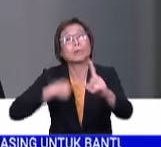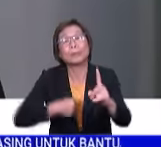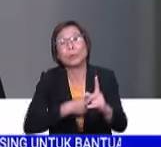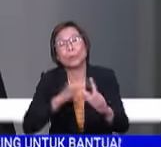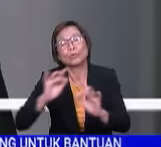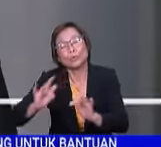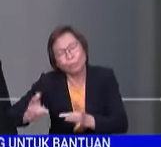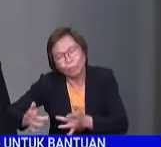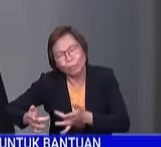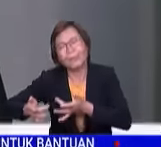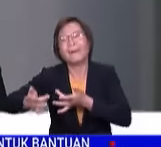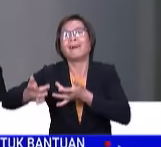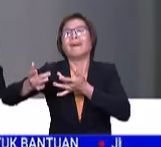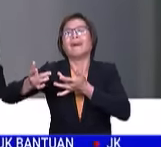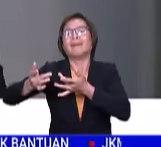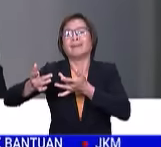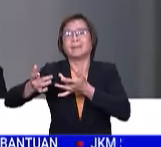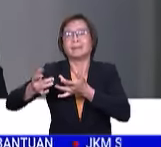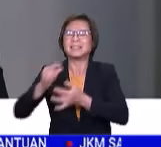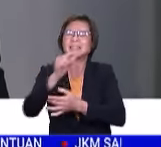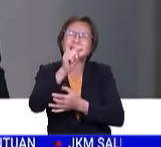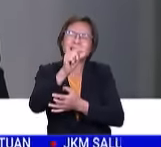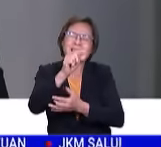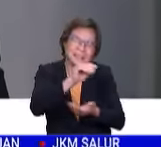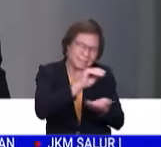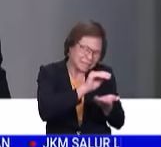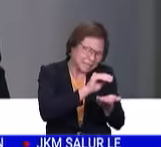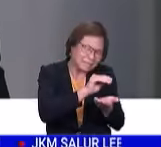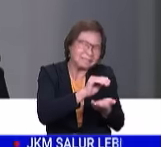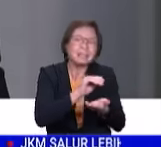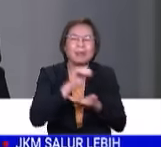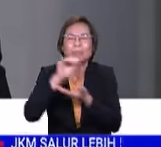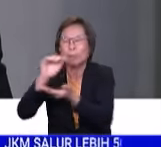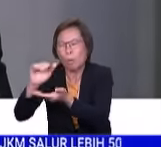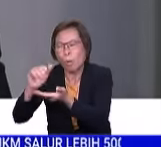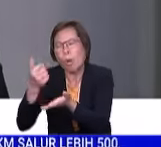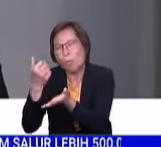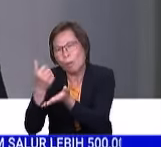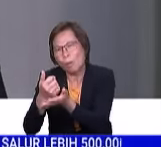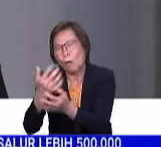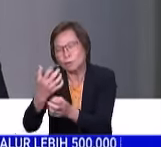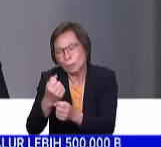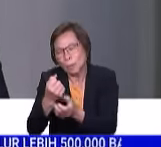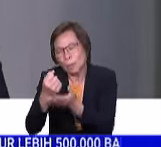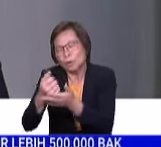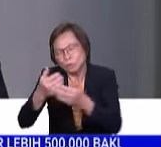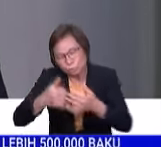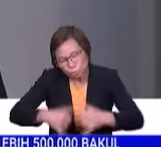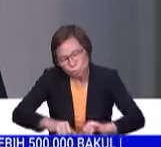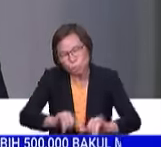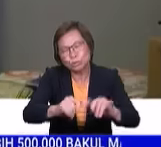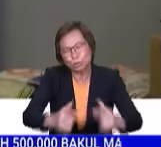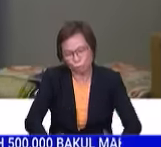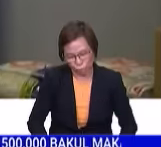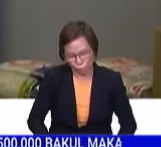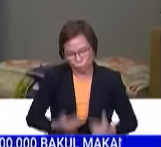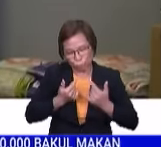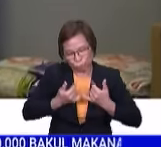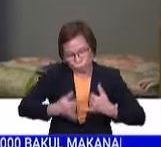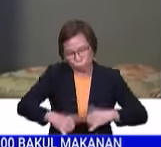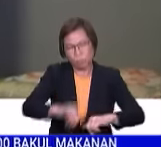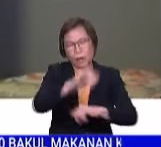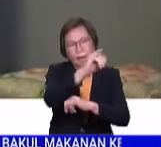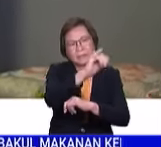meringankan beban dengan tak seberapa ini dapatlah membantu mereka meneruskan kehidupan seharian.